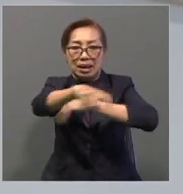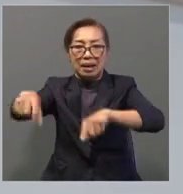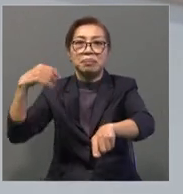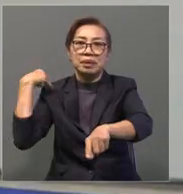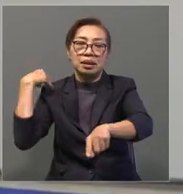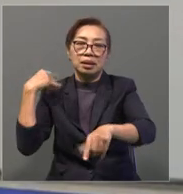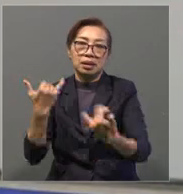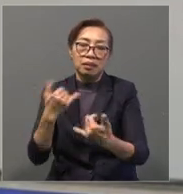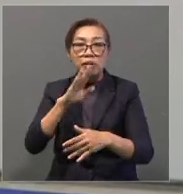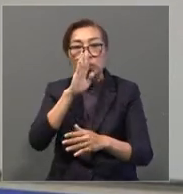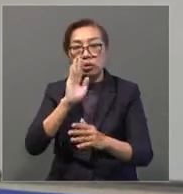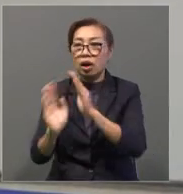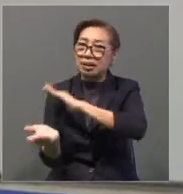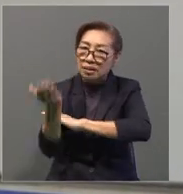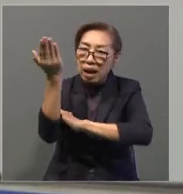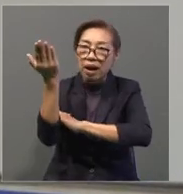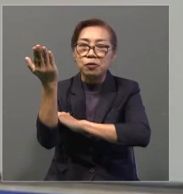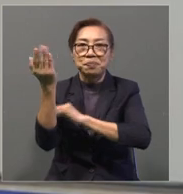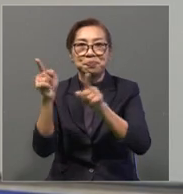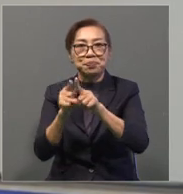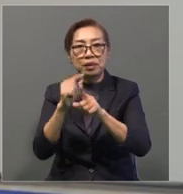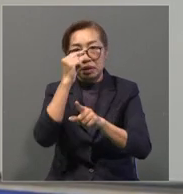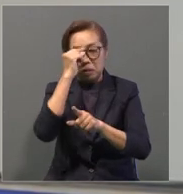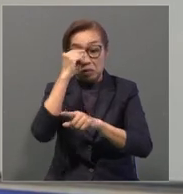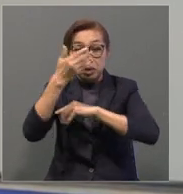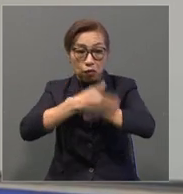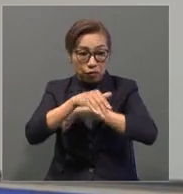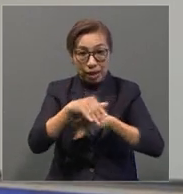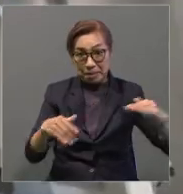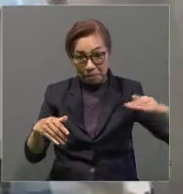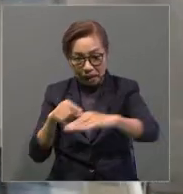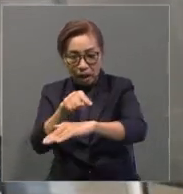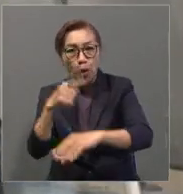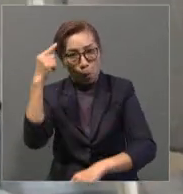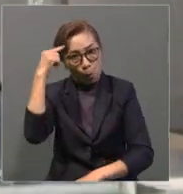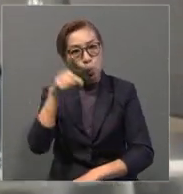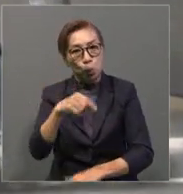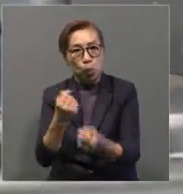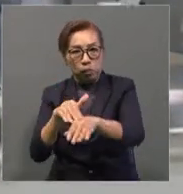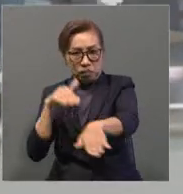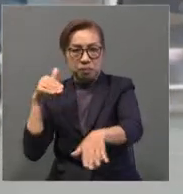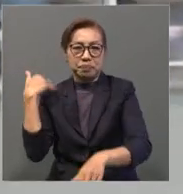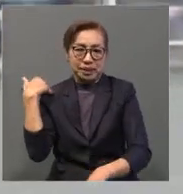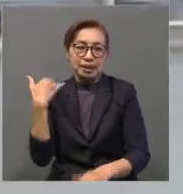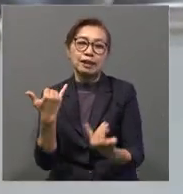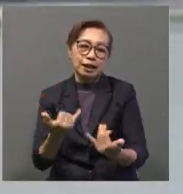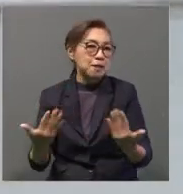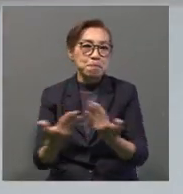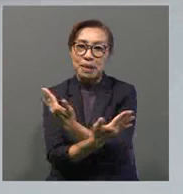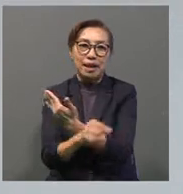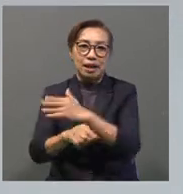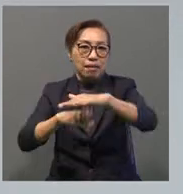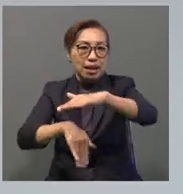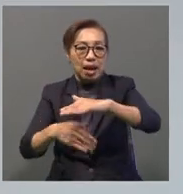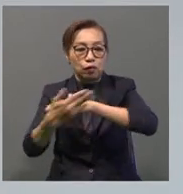ต้นชั่วโมงต่างๆเนี่ยที่เป็นเวลาที่รถไฟมาเราจะรู้เลยว่าตรงเนี้ยติดจริงๆคุณผู้ชมใช่ค่ะนอกจากนี้ก็จะยก